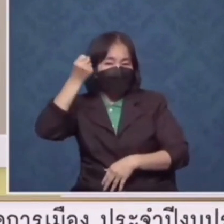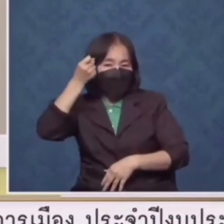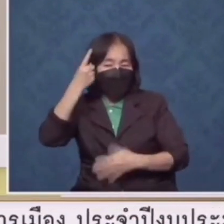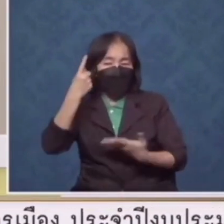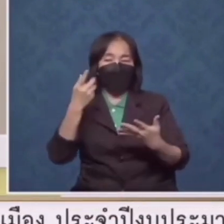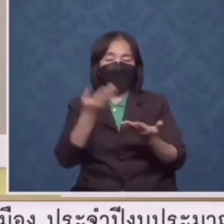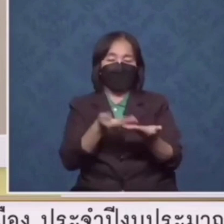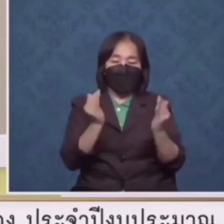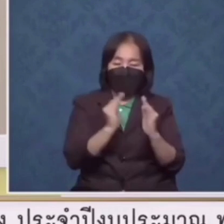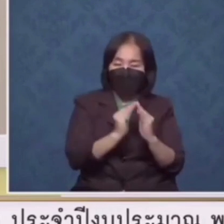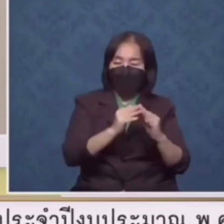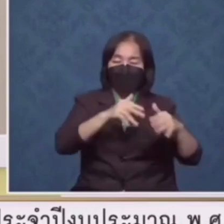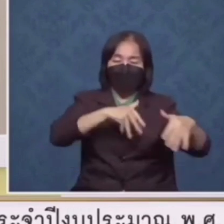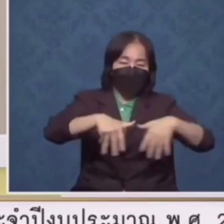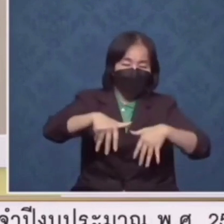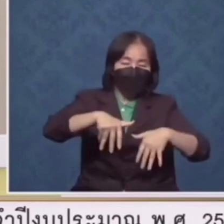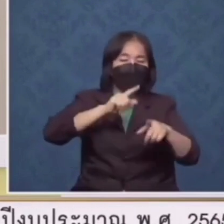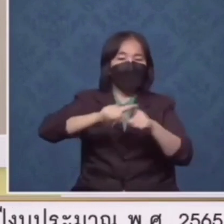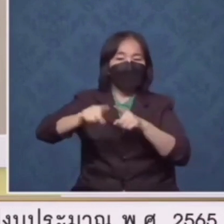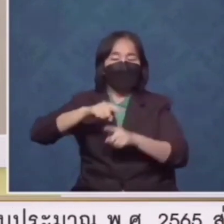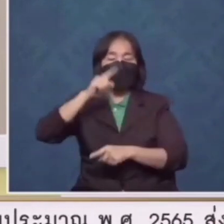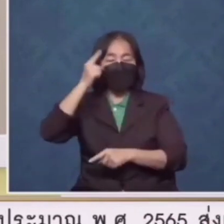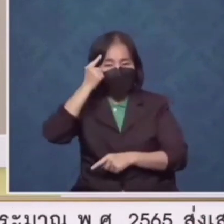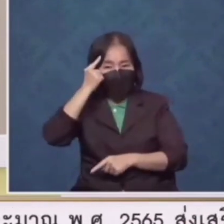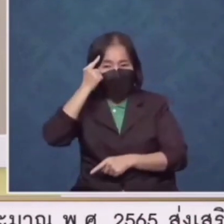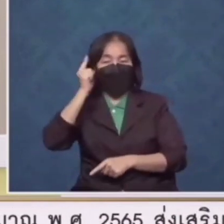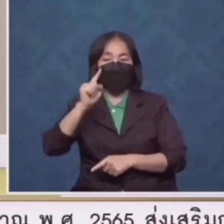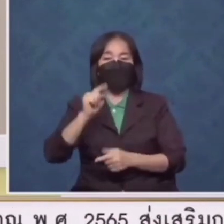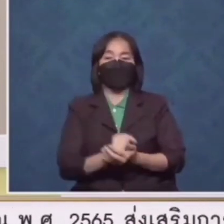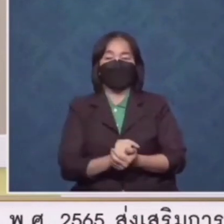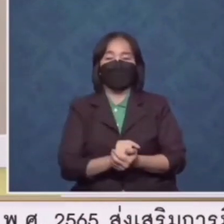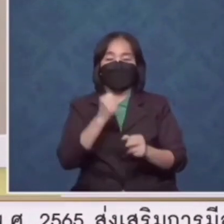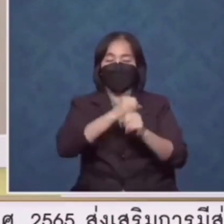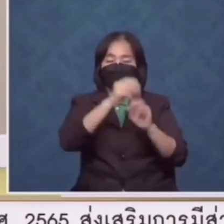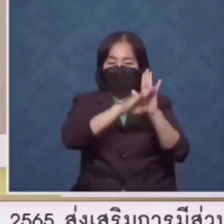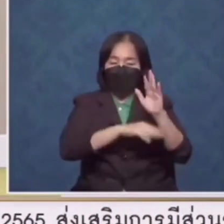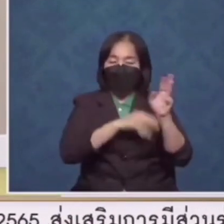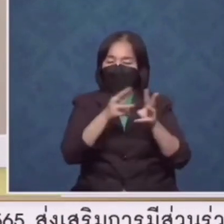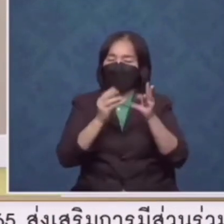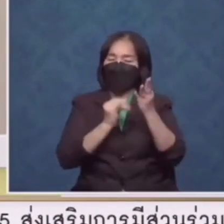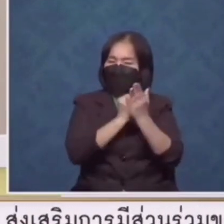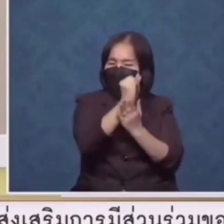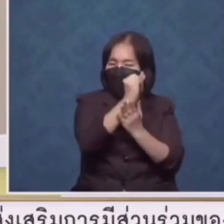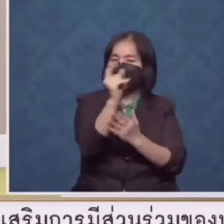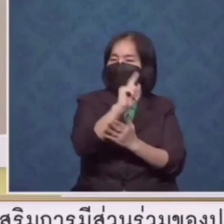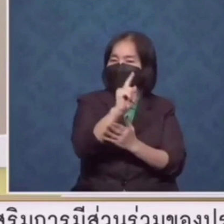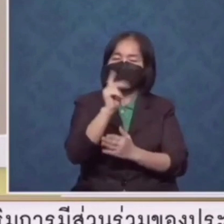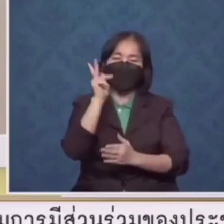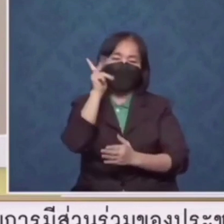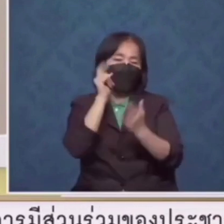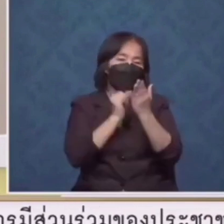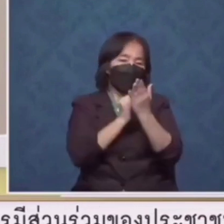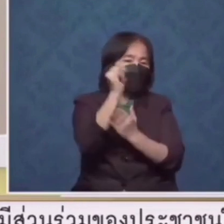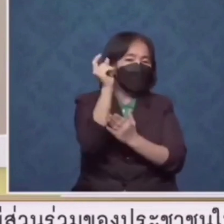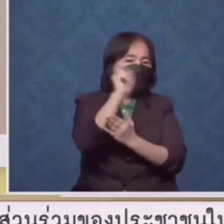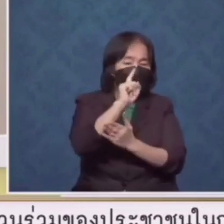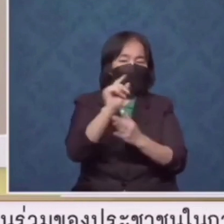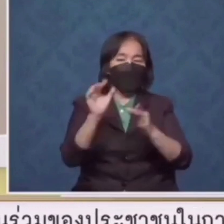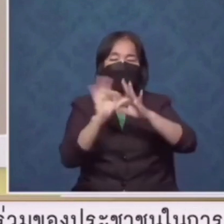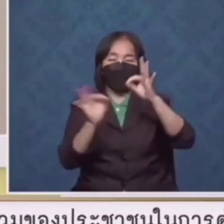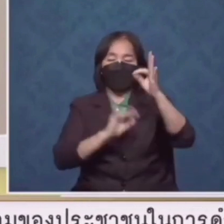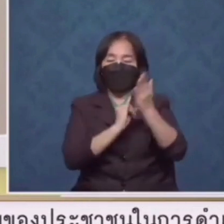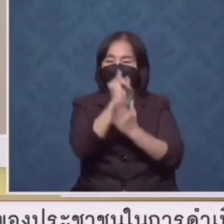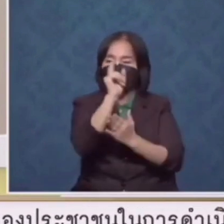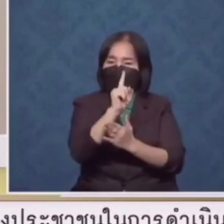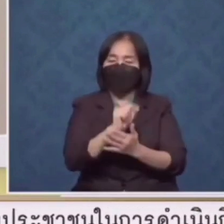ข้อปรัชาidalนทั่วไปได้ทราบว่าสิ่งvey-zbeatแต่มีข้ติดจงอย่างไร ผ่านท